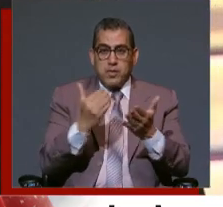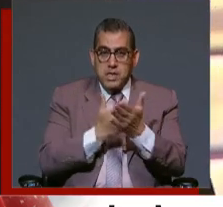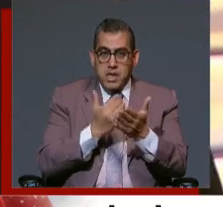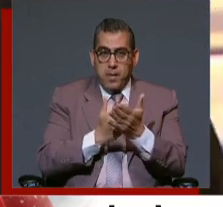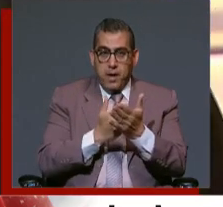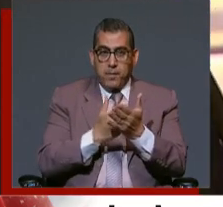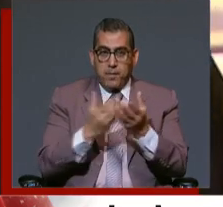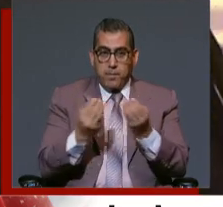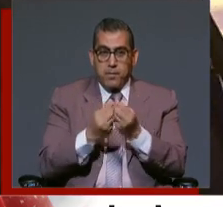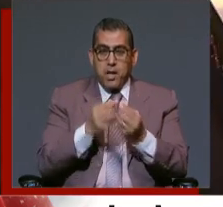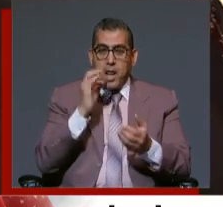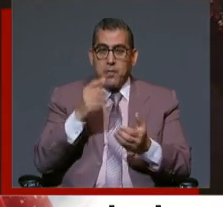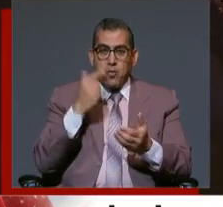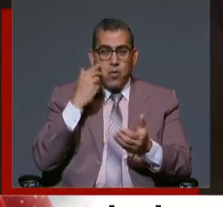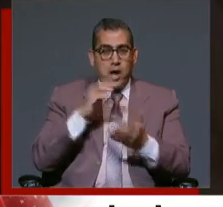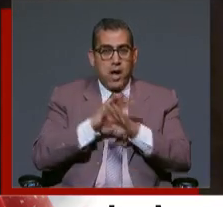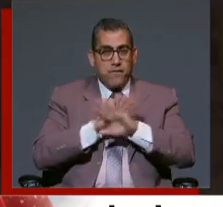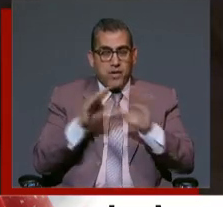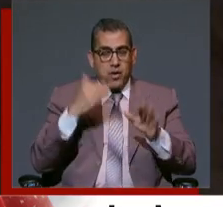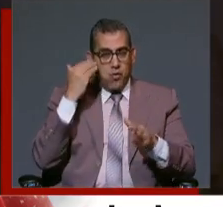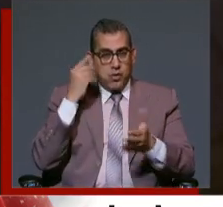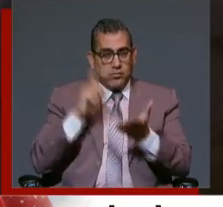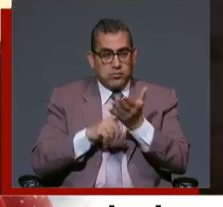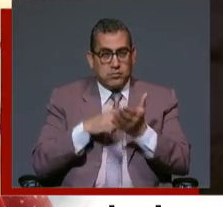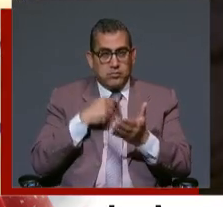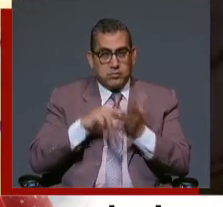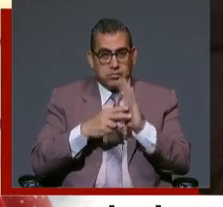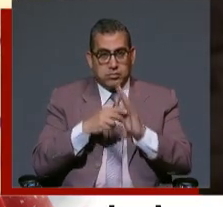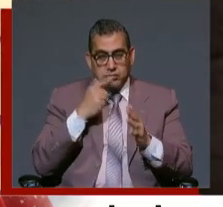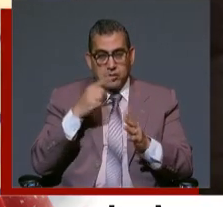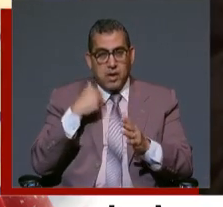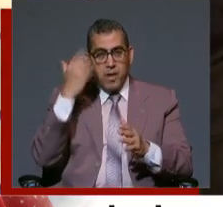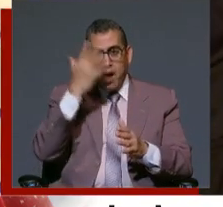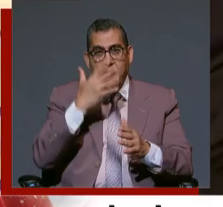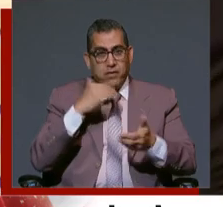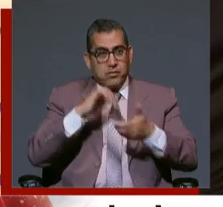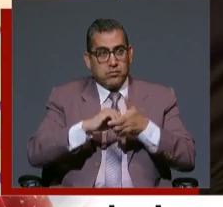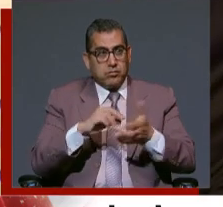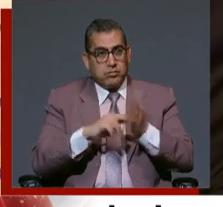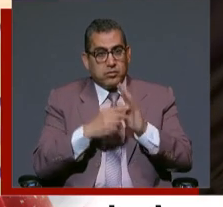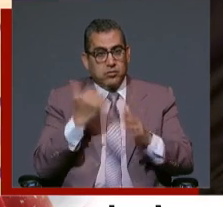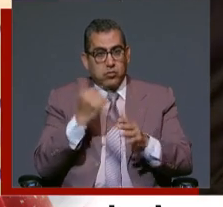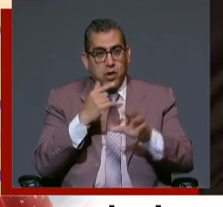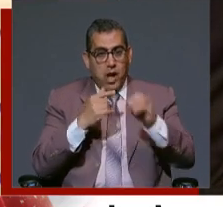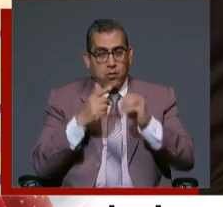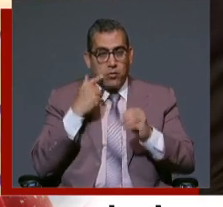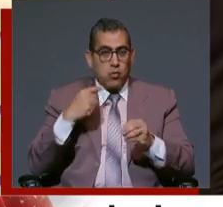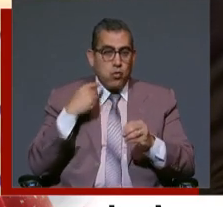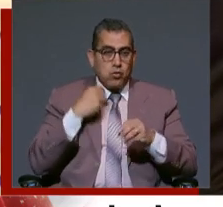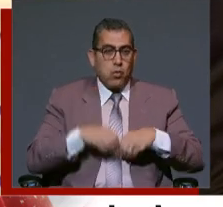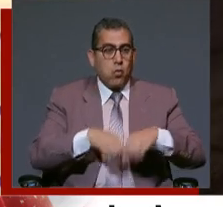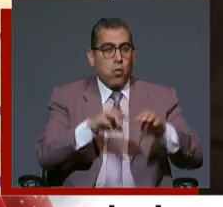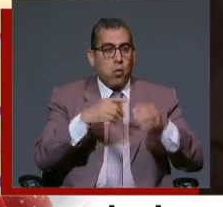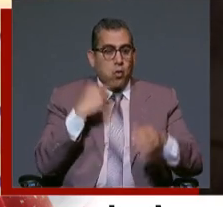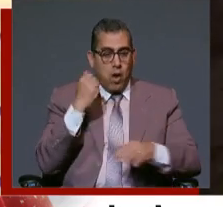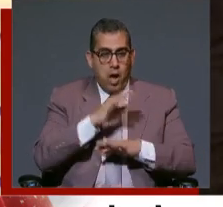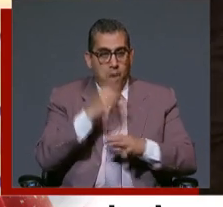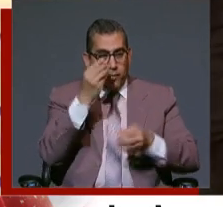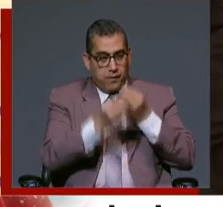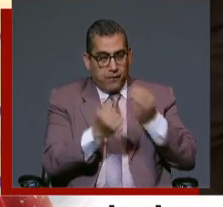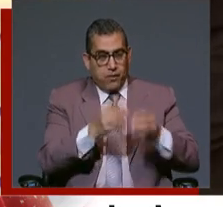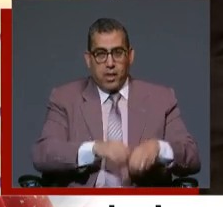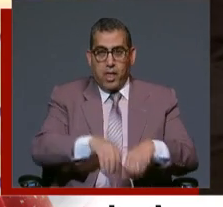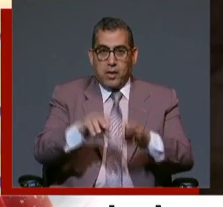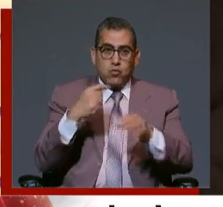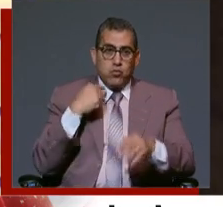إنه المسألة ليس فقط إن أنا بستورد مواد خام من الدول الإفريقية، وإلا هذا يعد استنزافا لبقية الموارد التي استنزفت